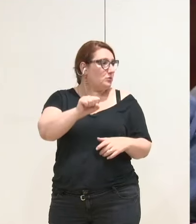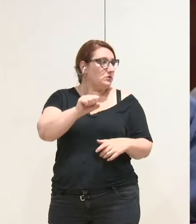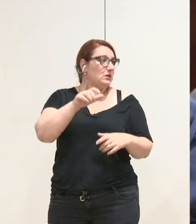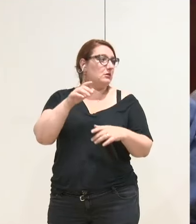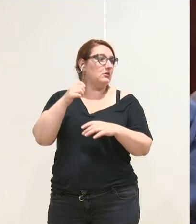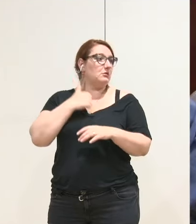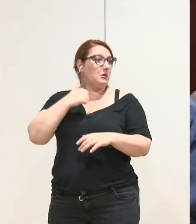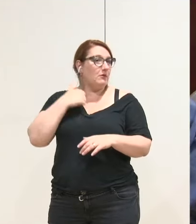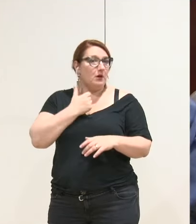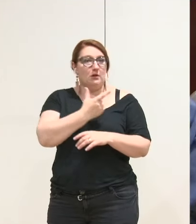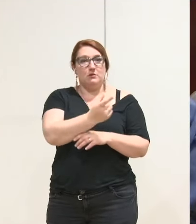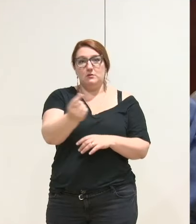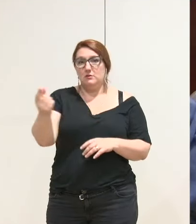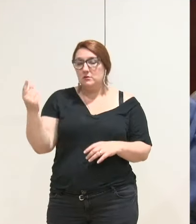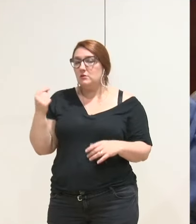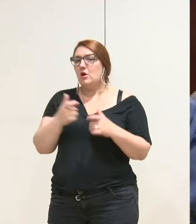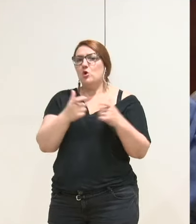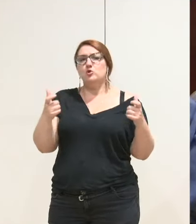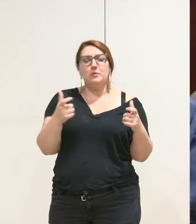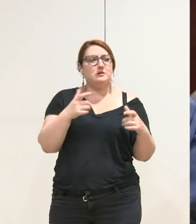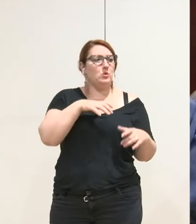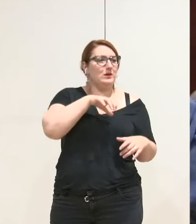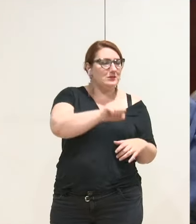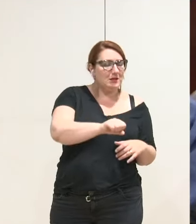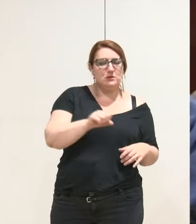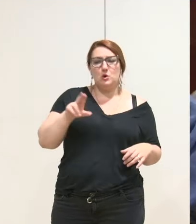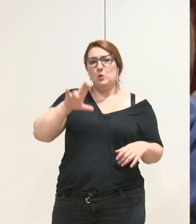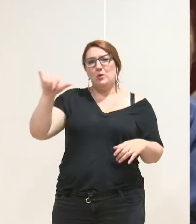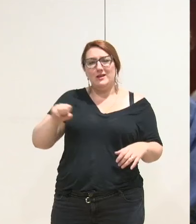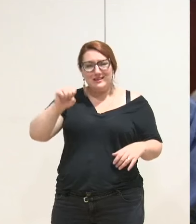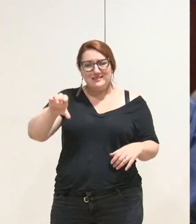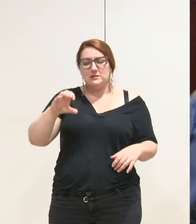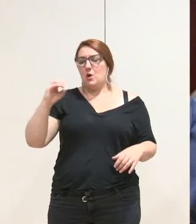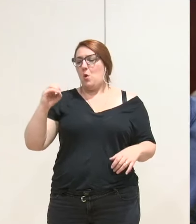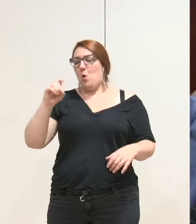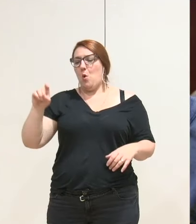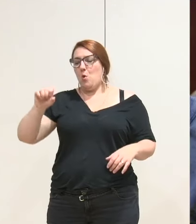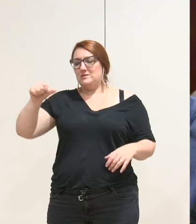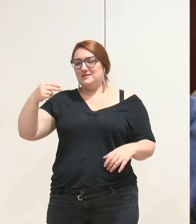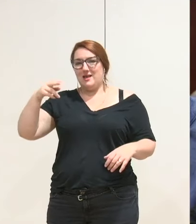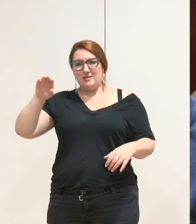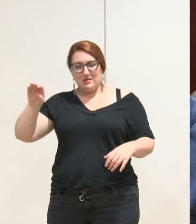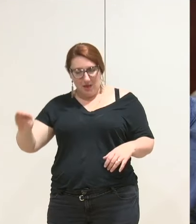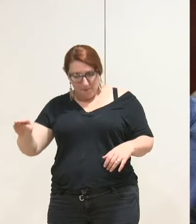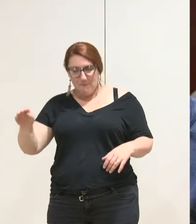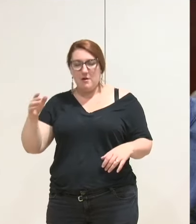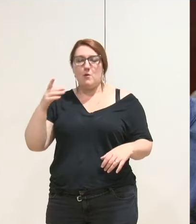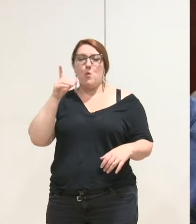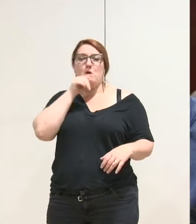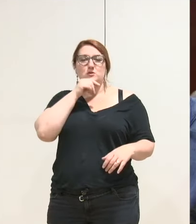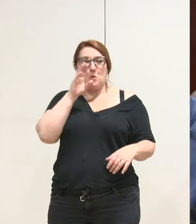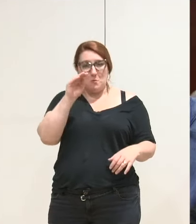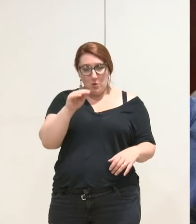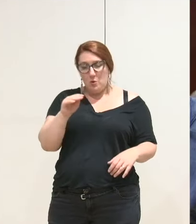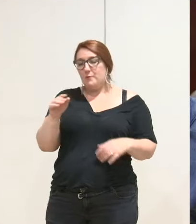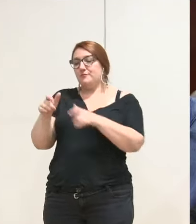privées entreprise de l'esss il y a Ulis relé auosanam oiseau bleu entreprise privée schneder électrique les collectivités